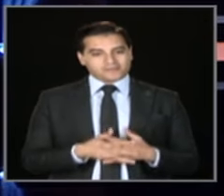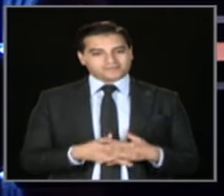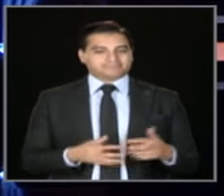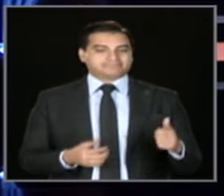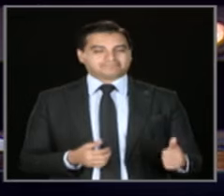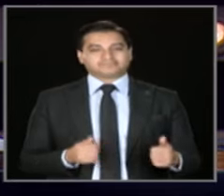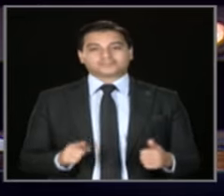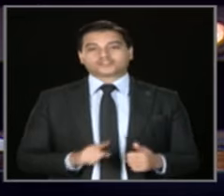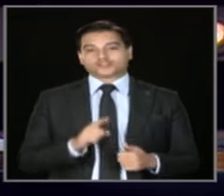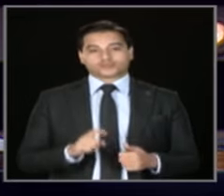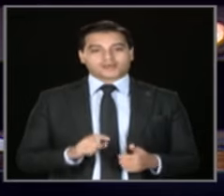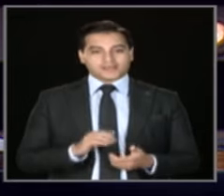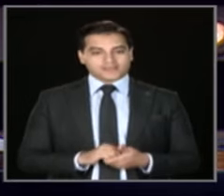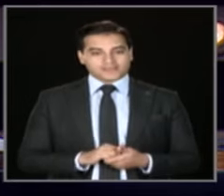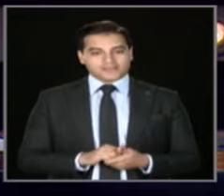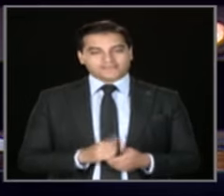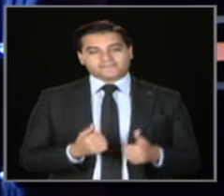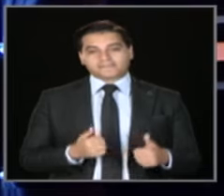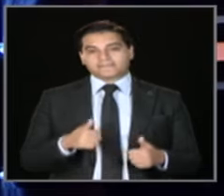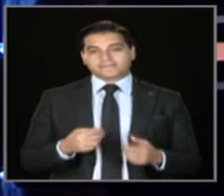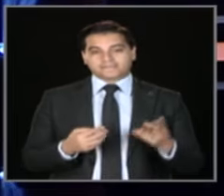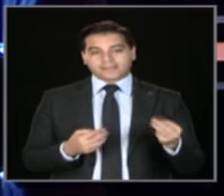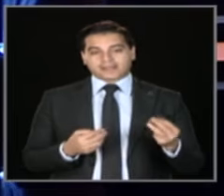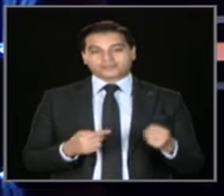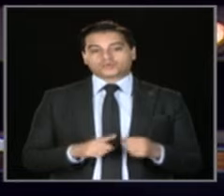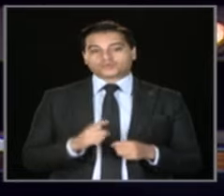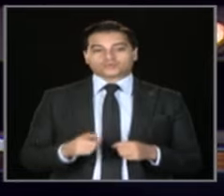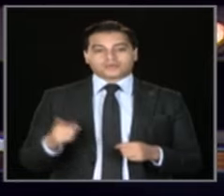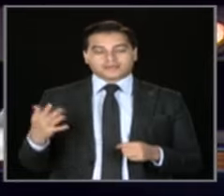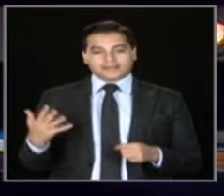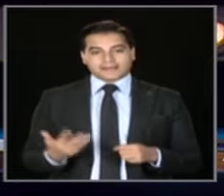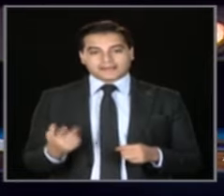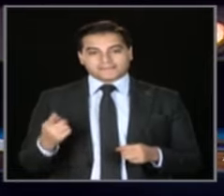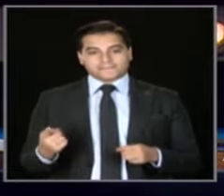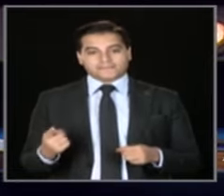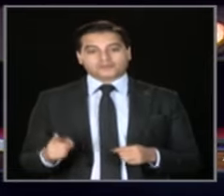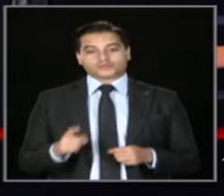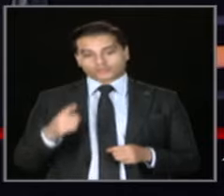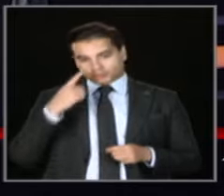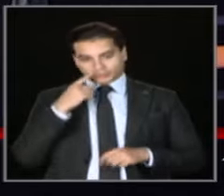مع بعض. تمام. فريق نفرتيتي 30، فريق الكرنك. عندكم سؤال في التاريخ.